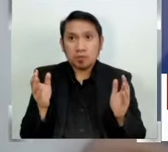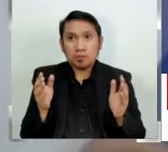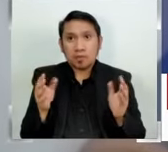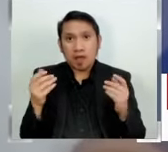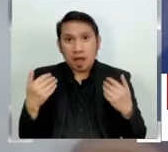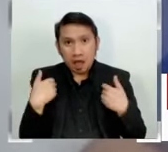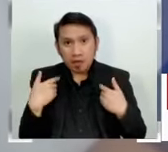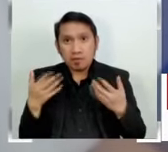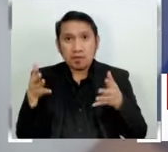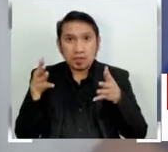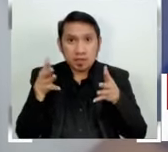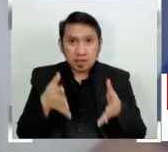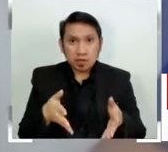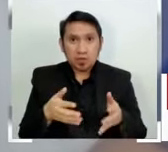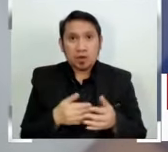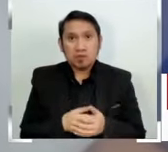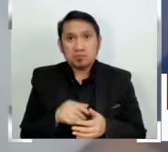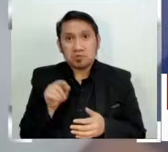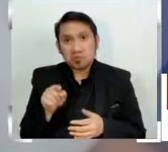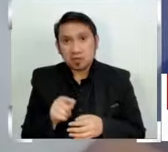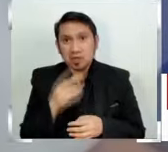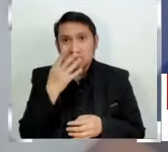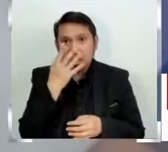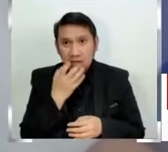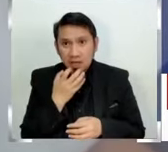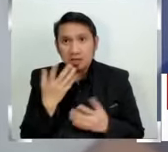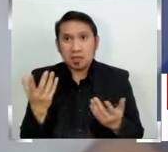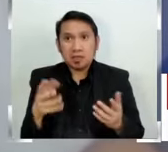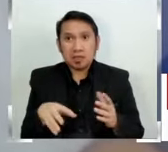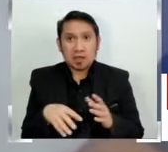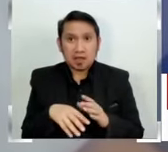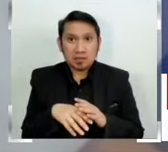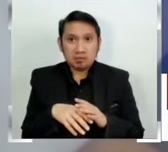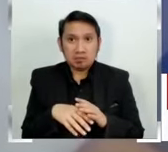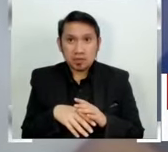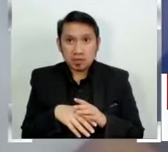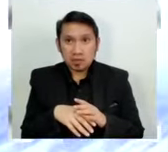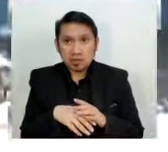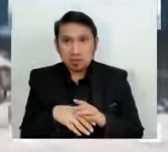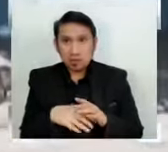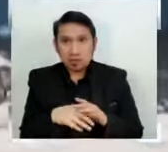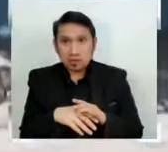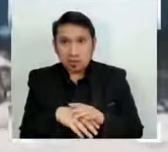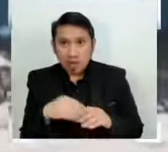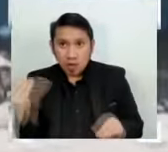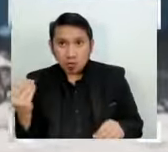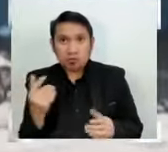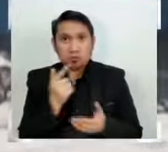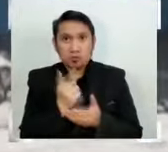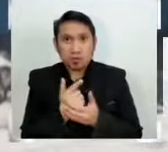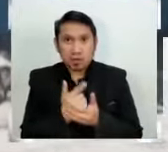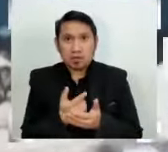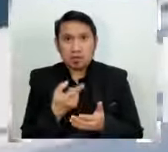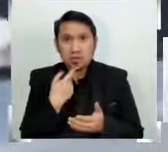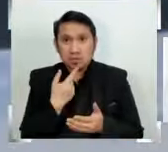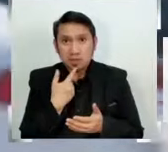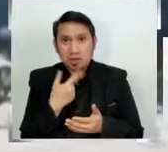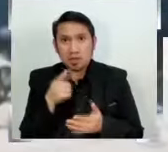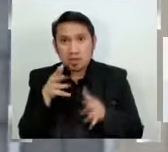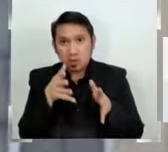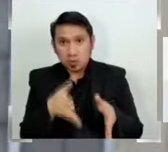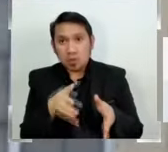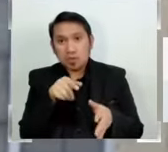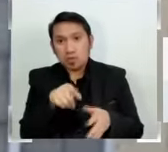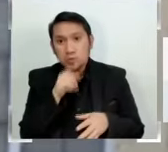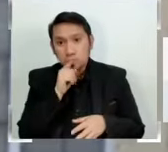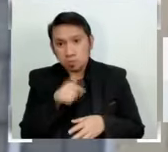naakig siya siguro, pagwas niya ng armas. Kaya ang balya, nabilin niya dito. Sa pakikipag-ugnay ng GMA Regional TV